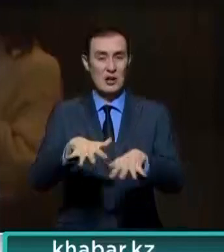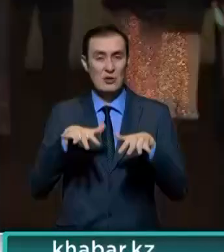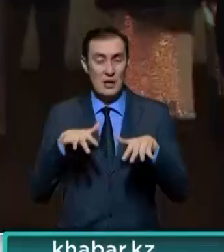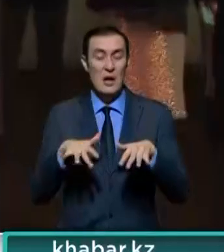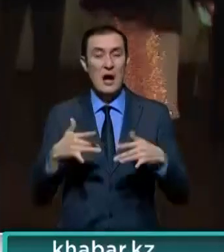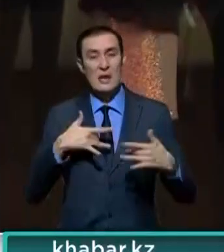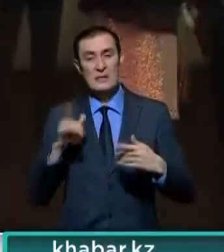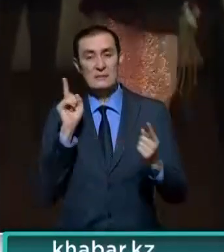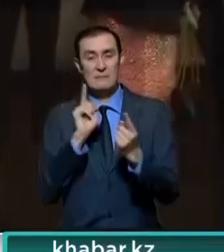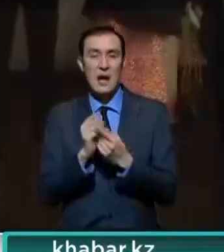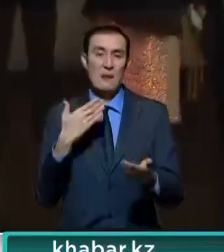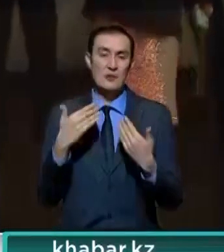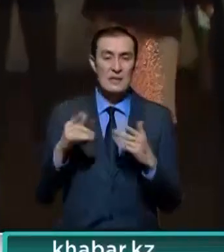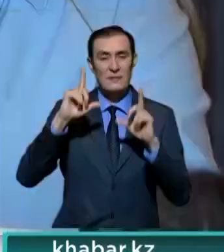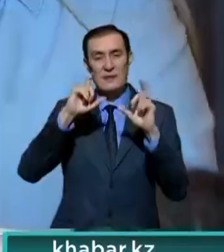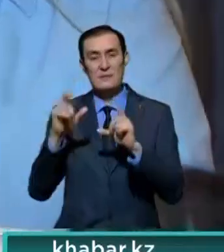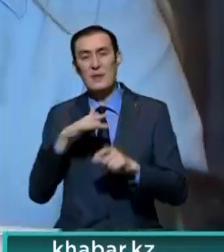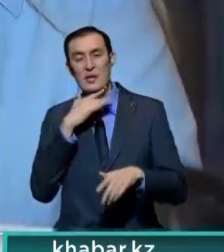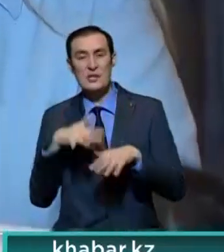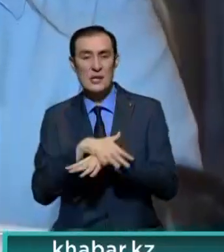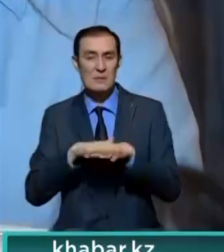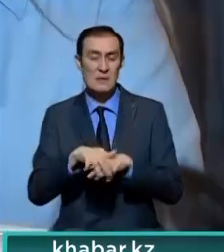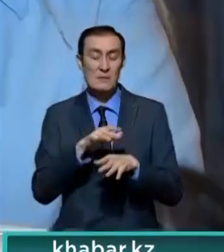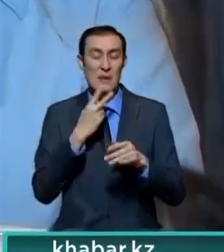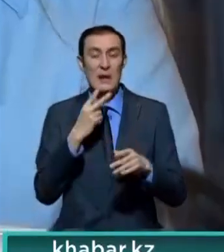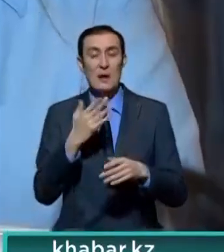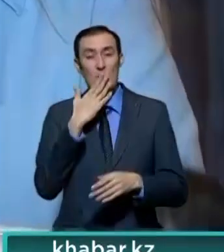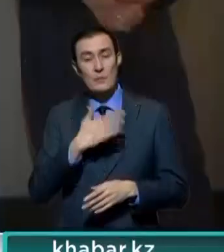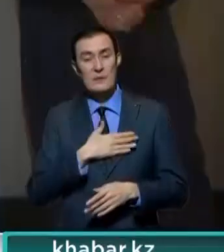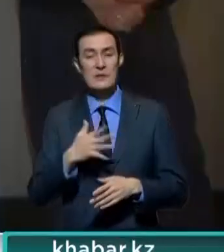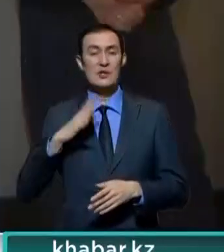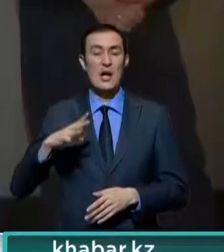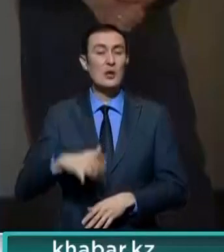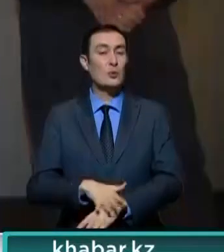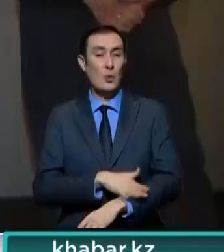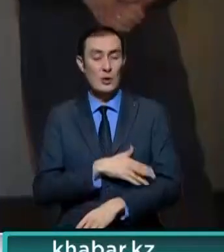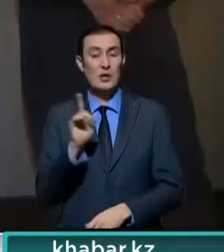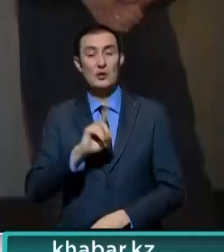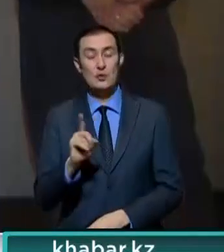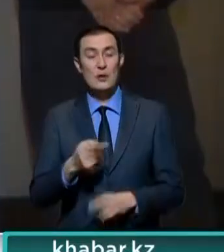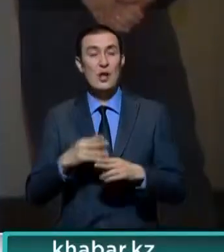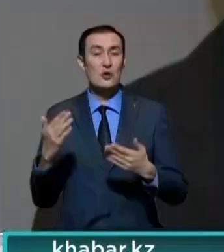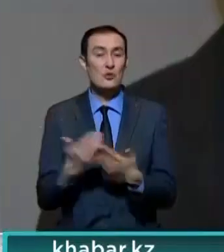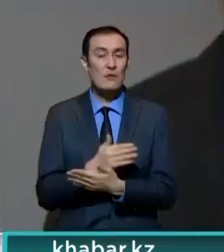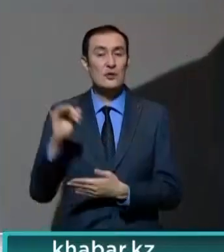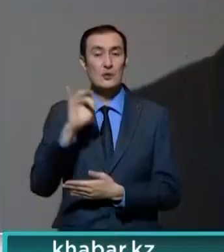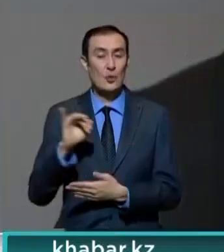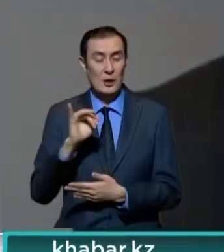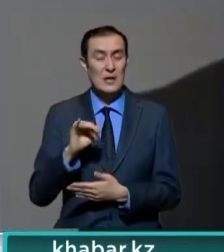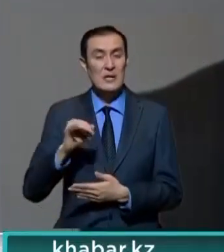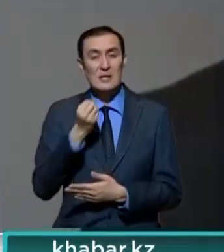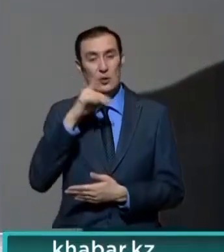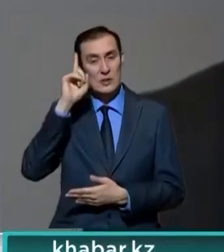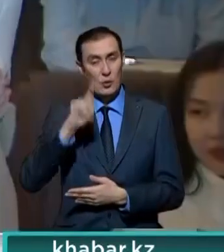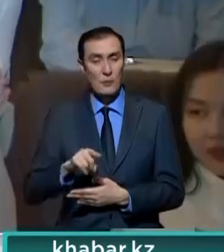Артисты общались и фотографировались с многочисленными зрителями. Этот фильм поклонники сериала ждали долго. И прежде всего из-за новой сюжетной линии с хорошо